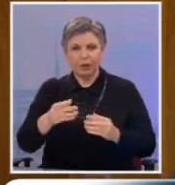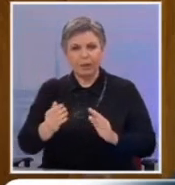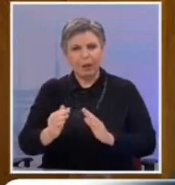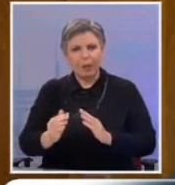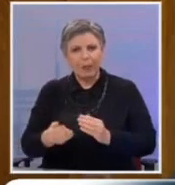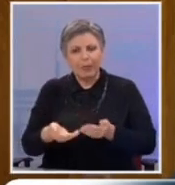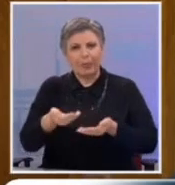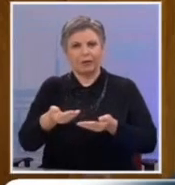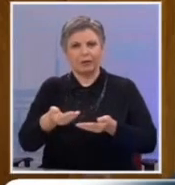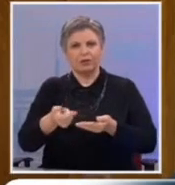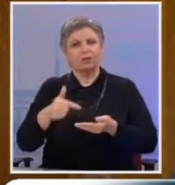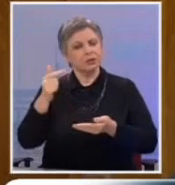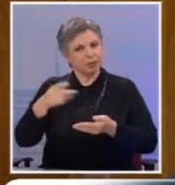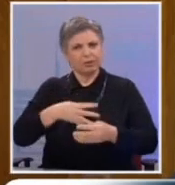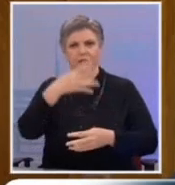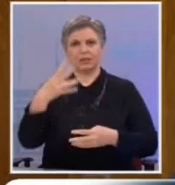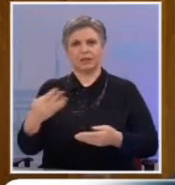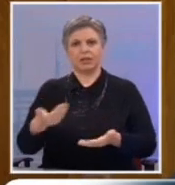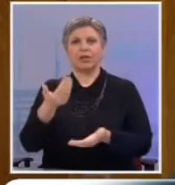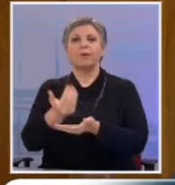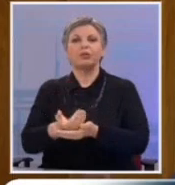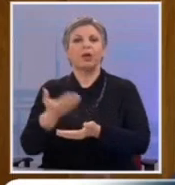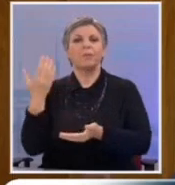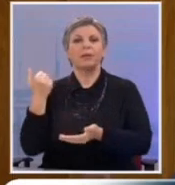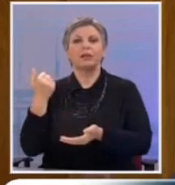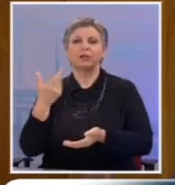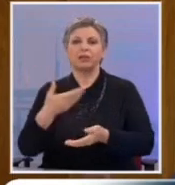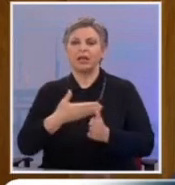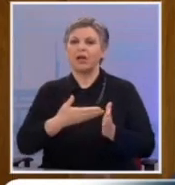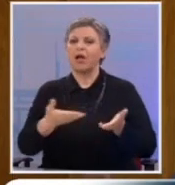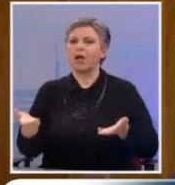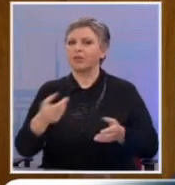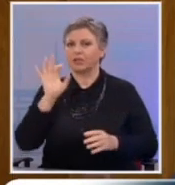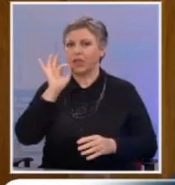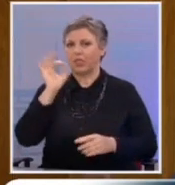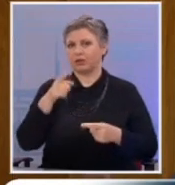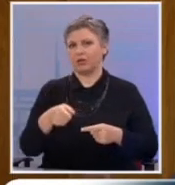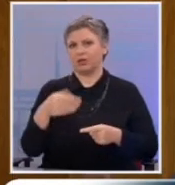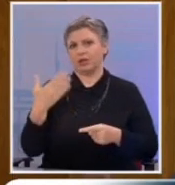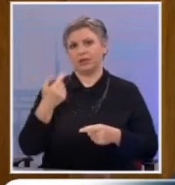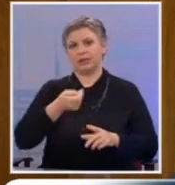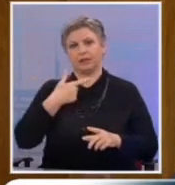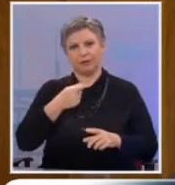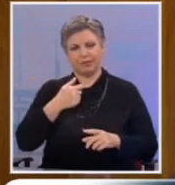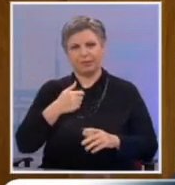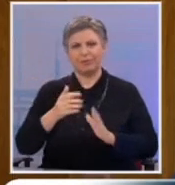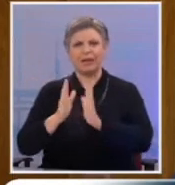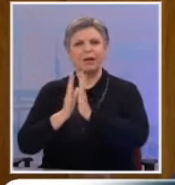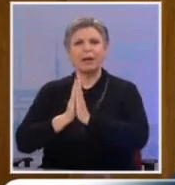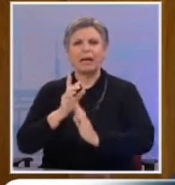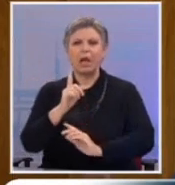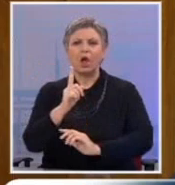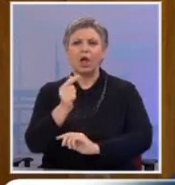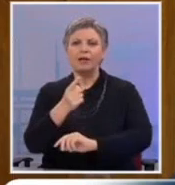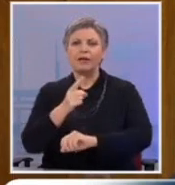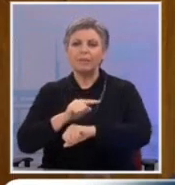μέτρα σαν αυτά παρουσίασε ο ΣΥΡΙΖΑ στη Διεθνή Έκθεση της Θεσσαλονίκης. Ένα λεπτό, ενάμιση θα χρειαστώ, κύριε Πρόεδρε, την ανοχή